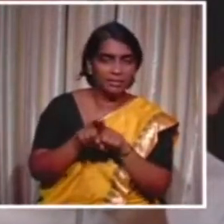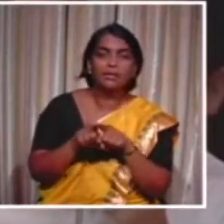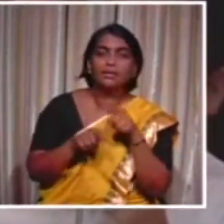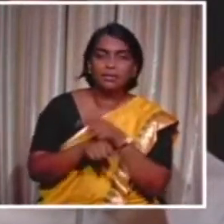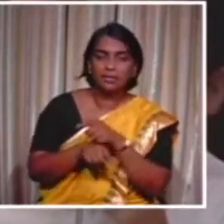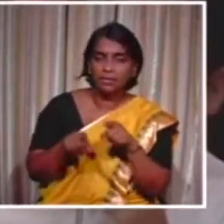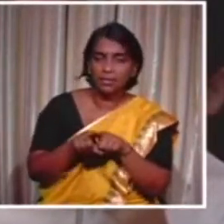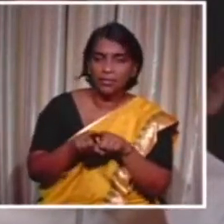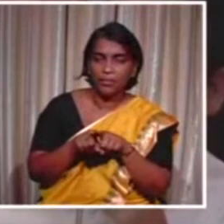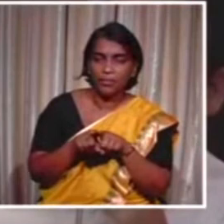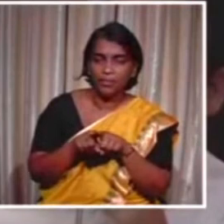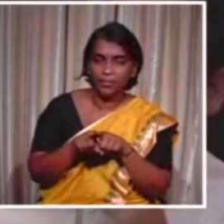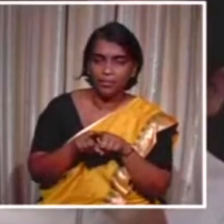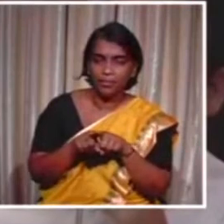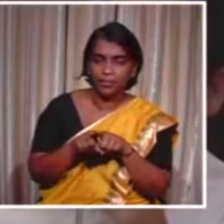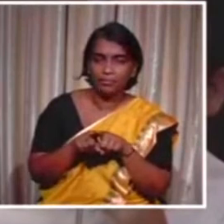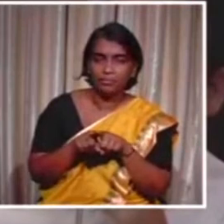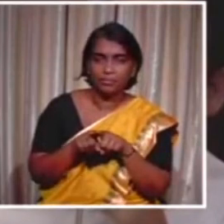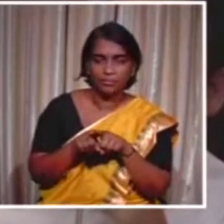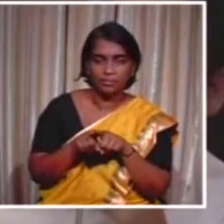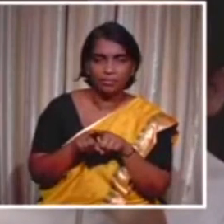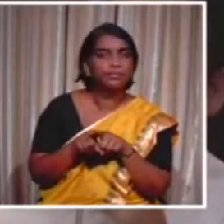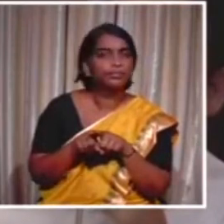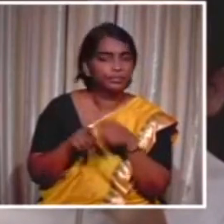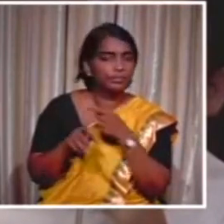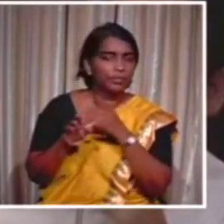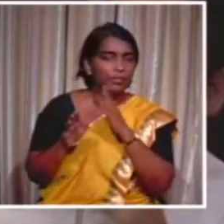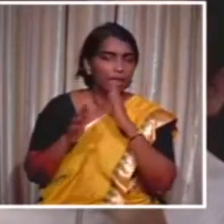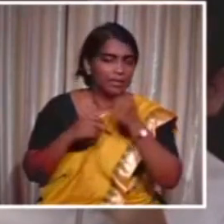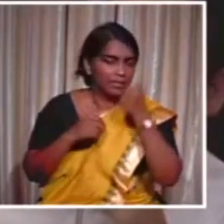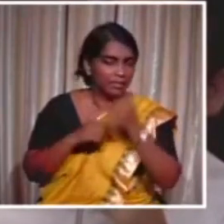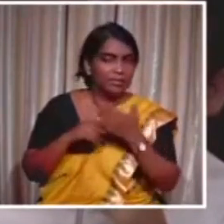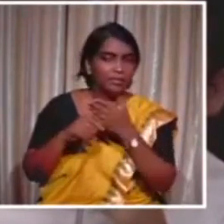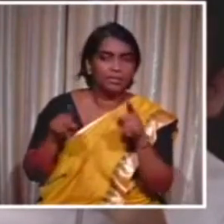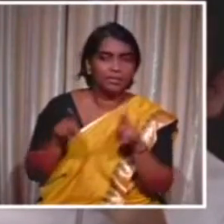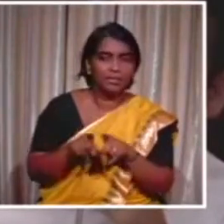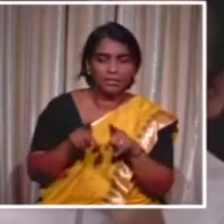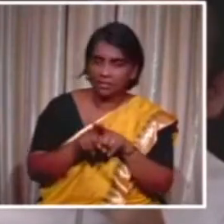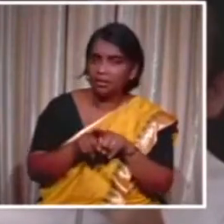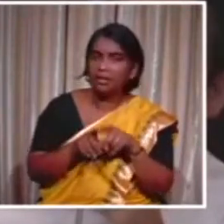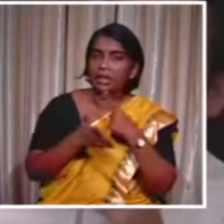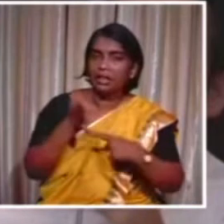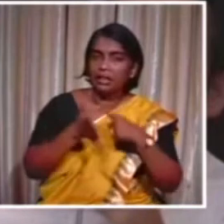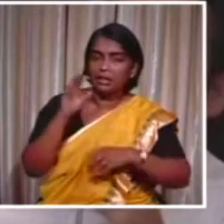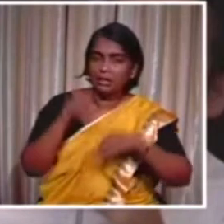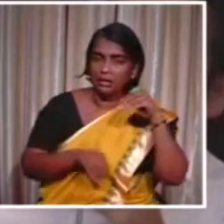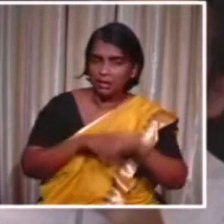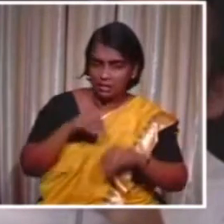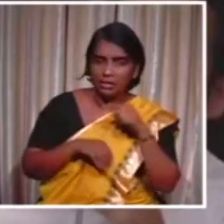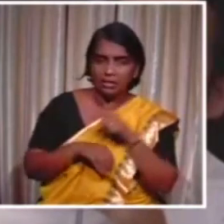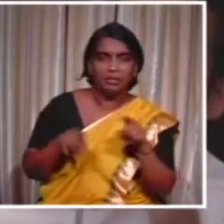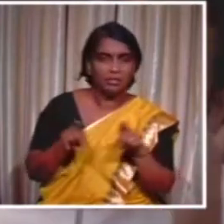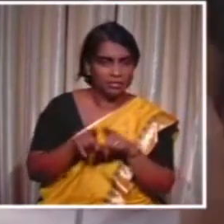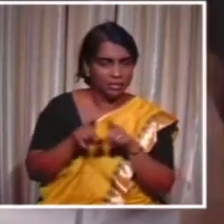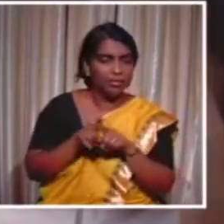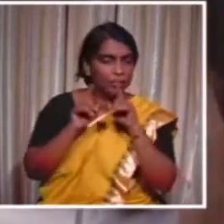වෙනද ජනාධිපතිතුමා තෝරගත්තේ රටේ සමස්ත ජනතාවගෙන්. නමුත් desa pahlawan vikurti bahaya kati bela. Namun tuh